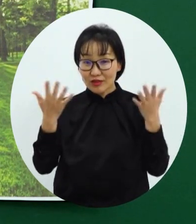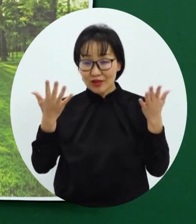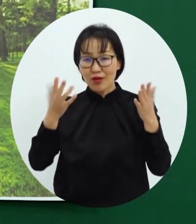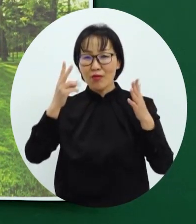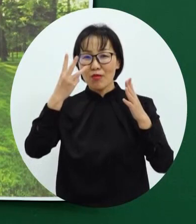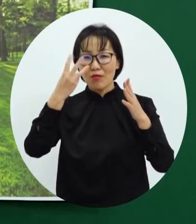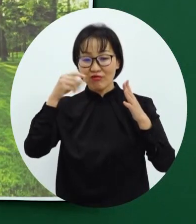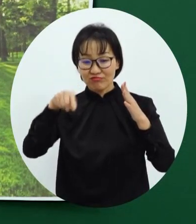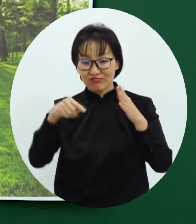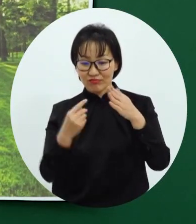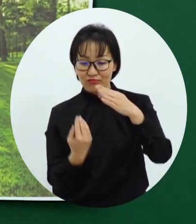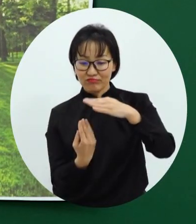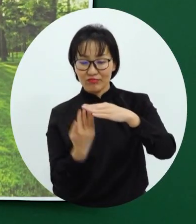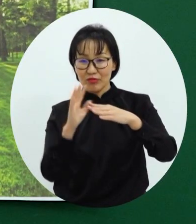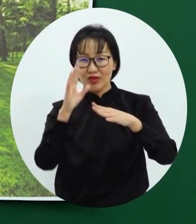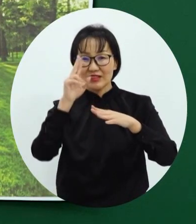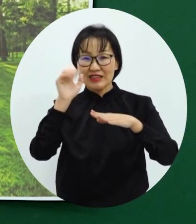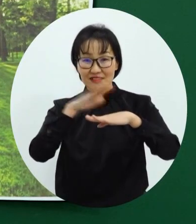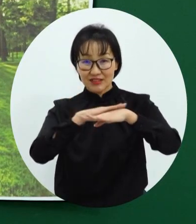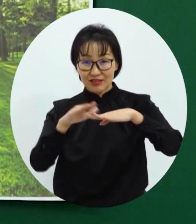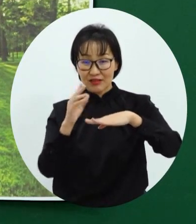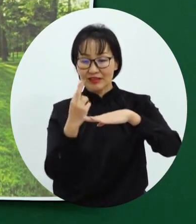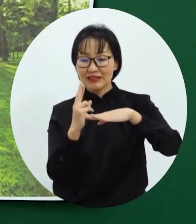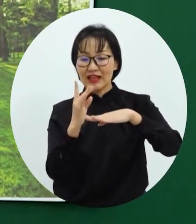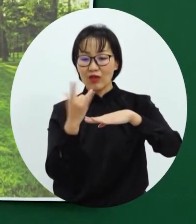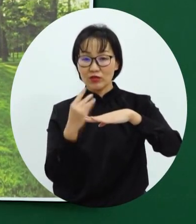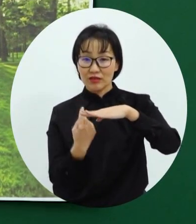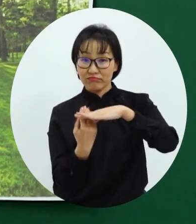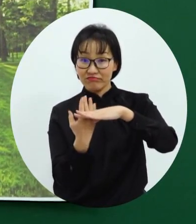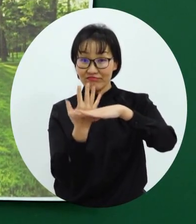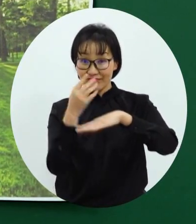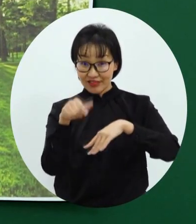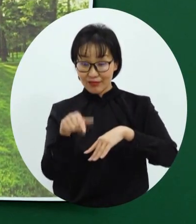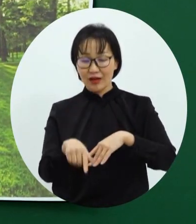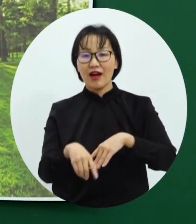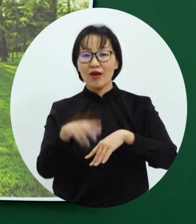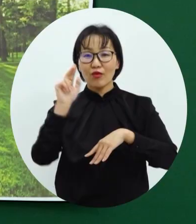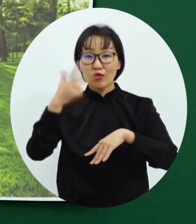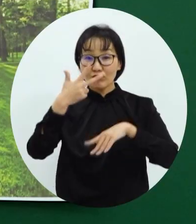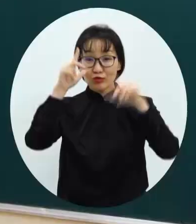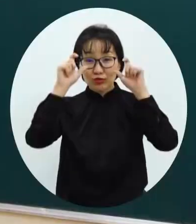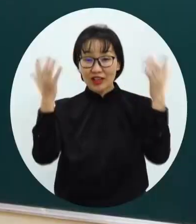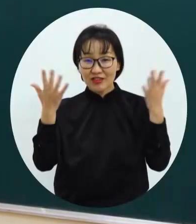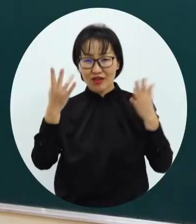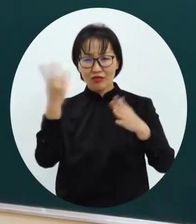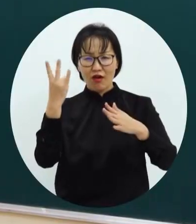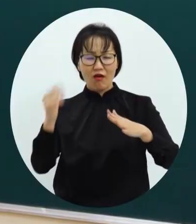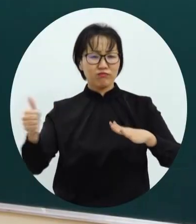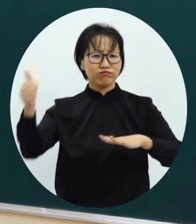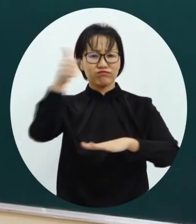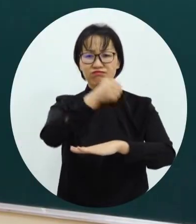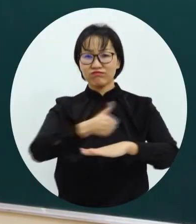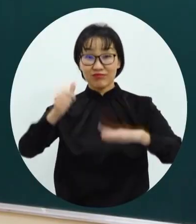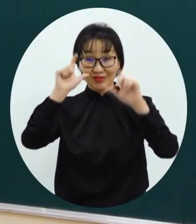доороос яргуу цэцэг ургаж байгаа. Гурав дахь зураг маань болохоор газар дэлхийн маань ном ногоон өнгөөр хучигдсан байна.